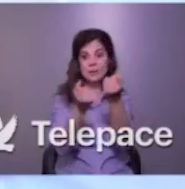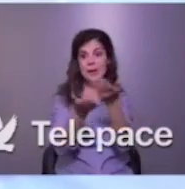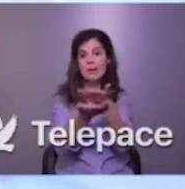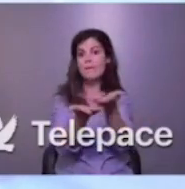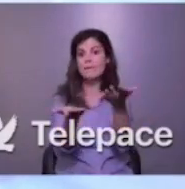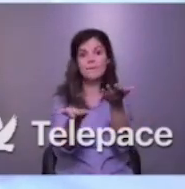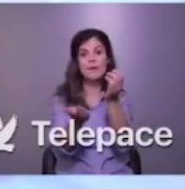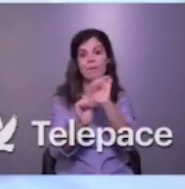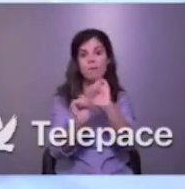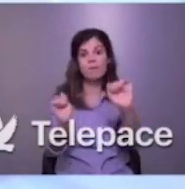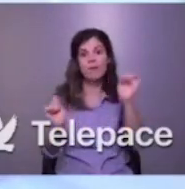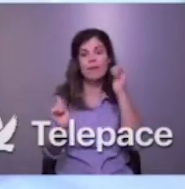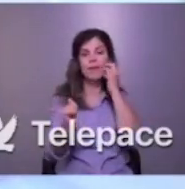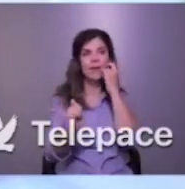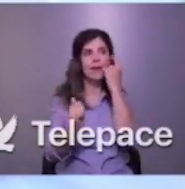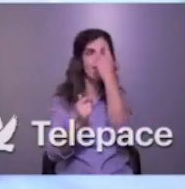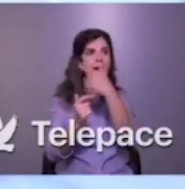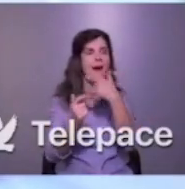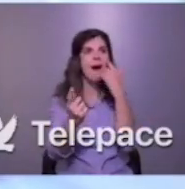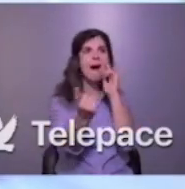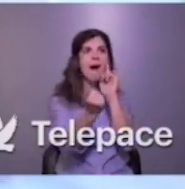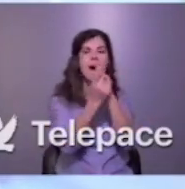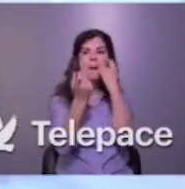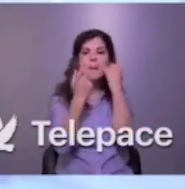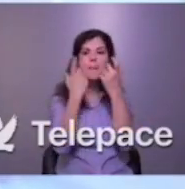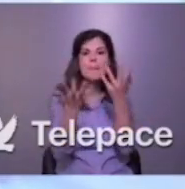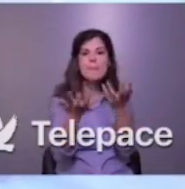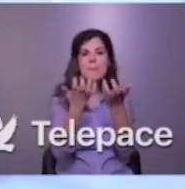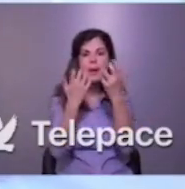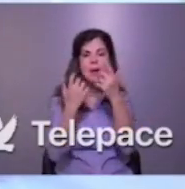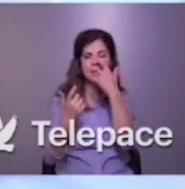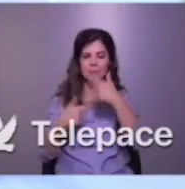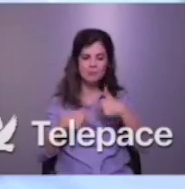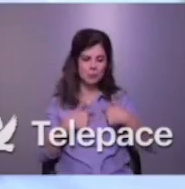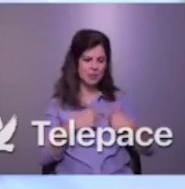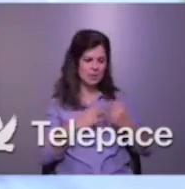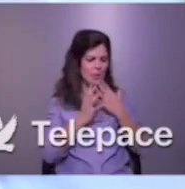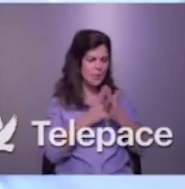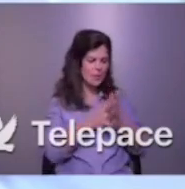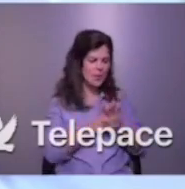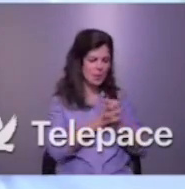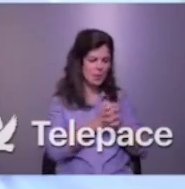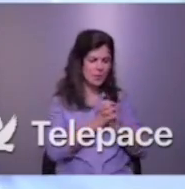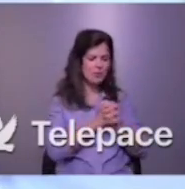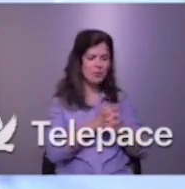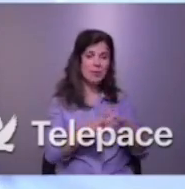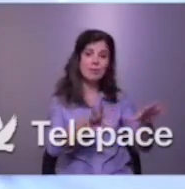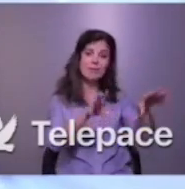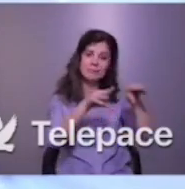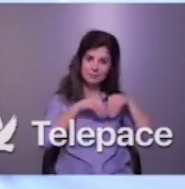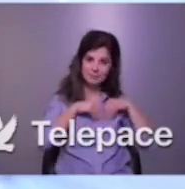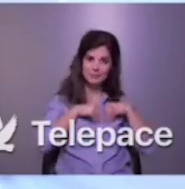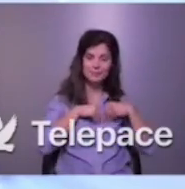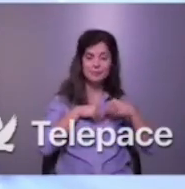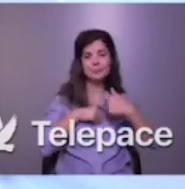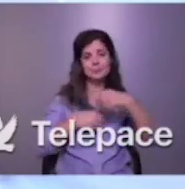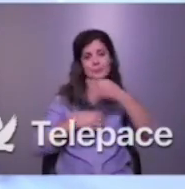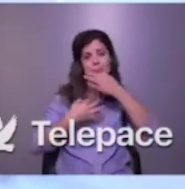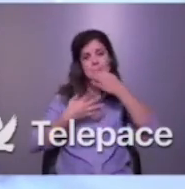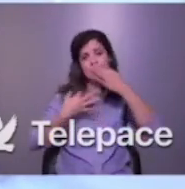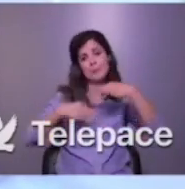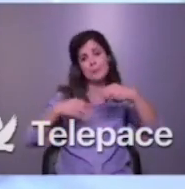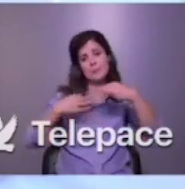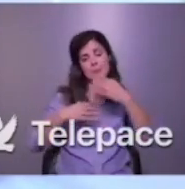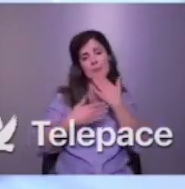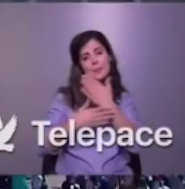per chi cerca il tuo volto. Ascolta la preghiera che sgorga dal nostro cuore e noi